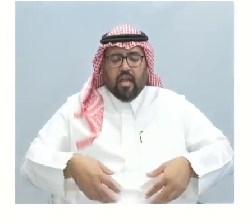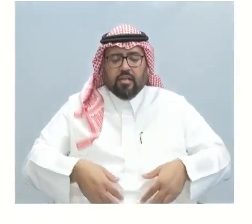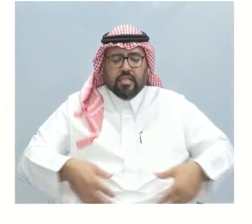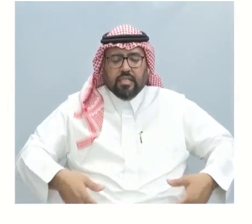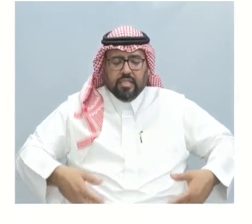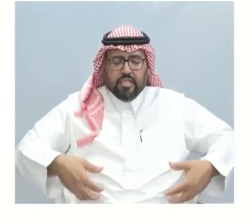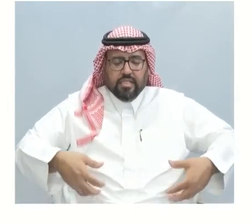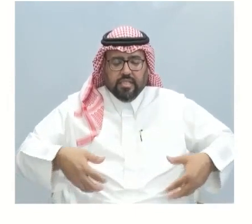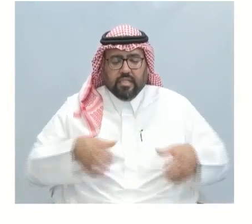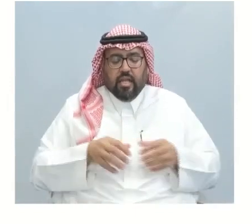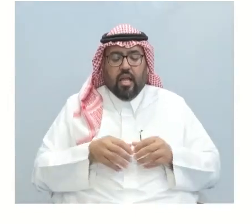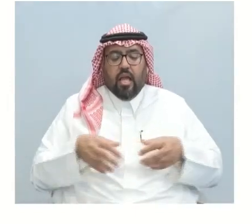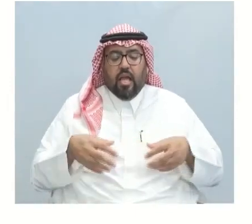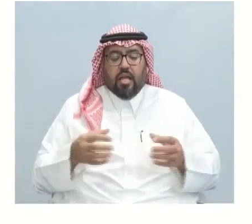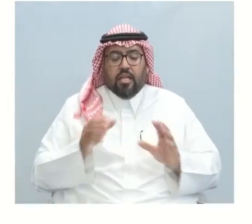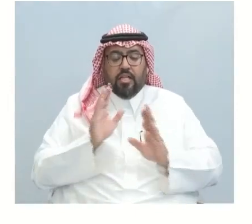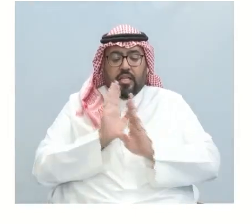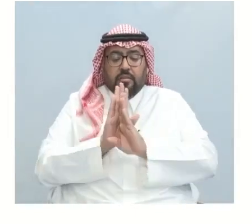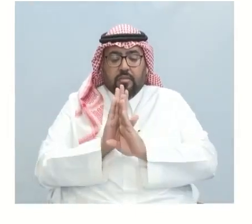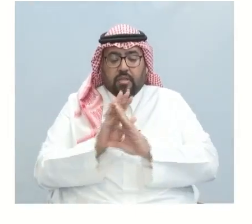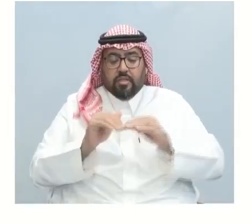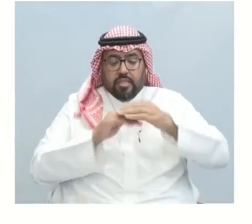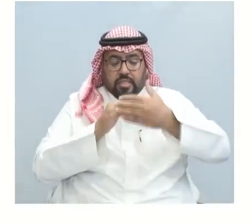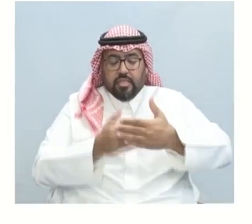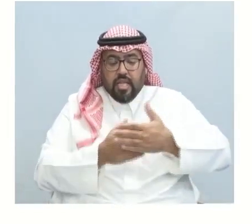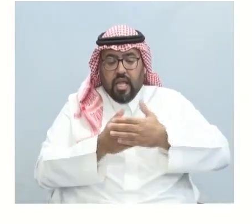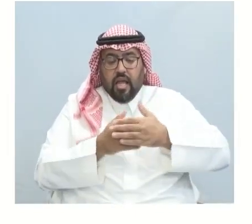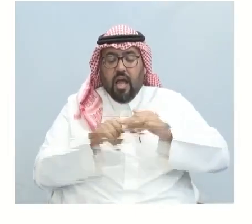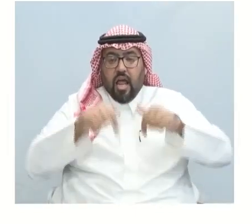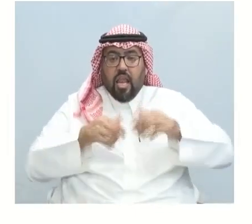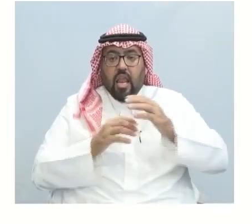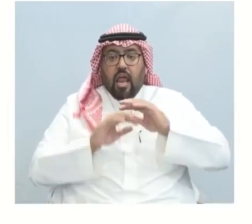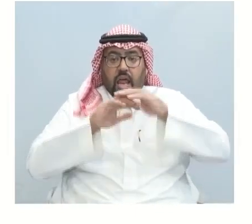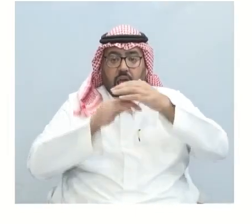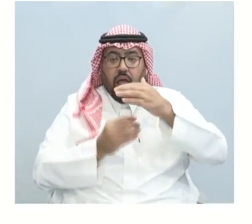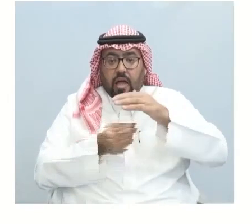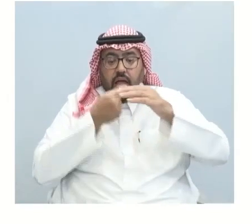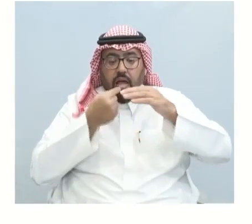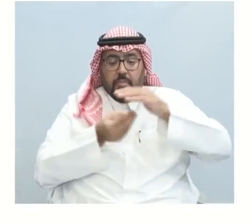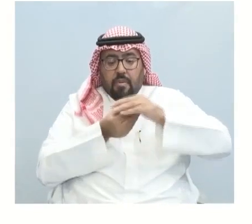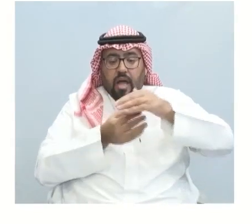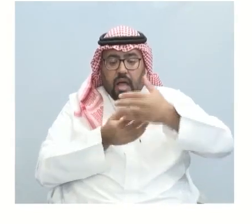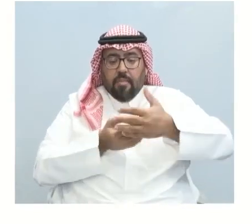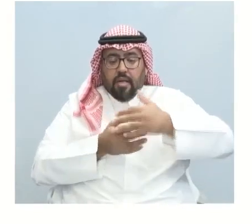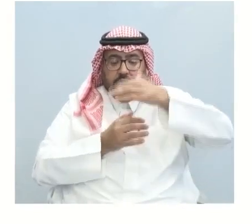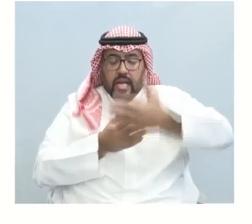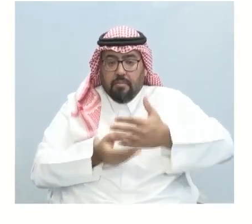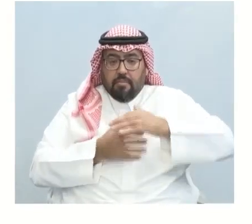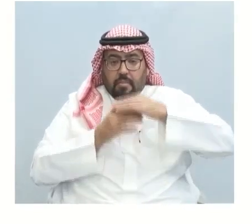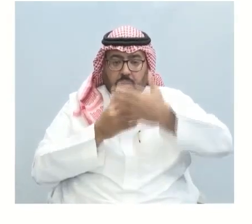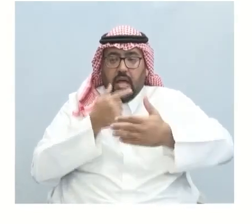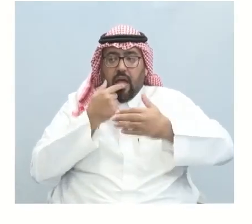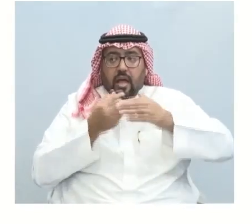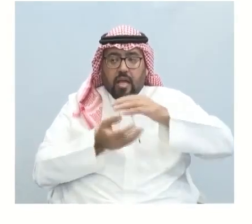البروجسترون الذي كان يدعم هذا الجسم الاصفر الان هنالك عمليه حمل البروجسترون الذي انخفض مع نهايه دوره